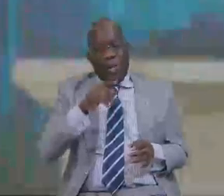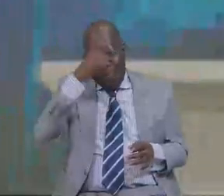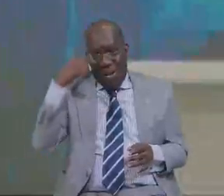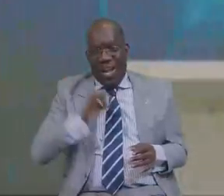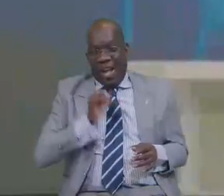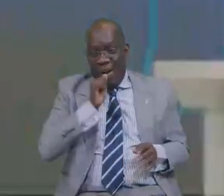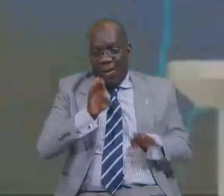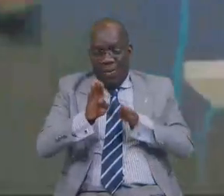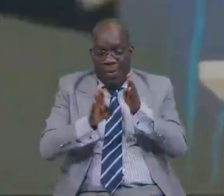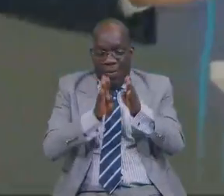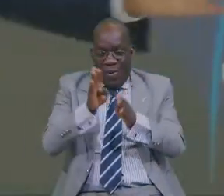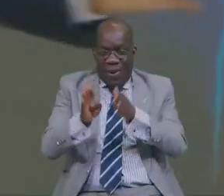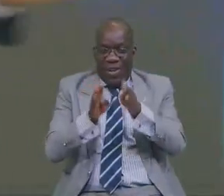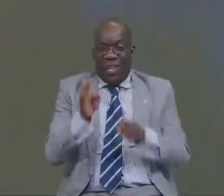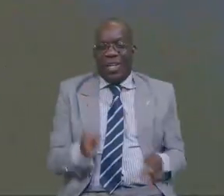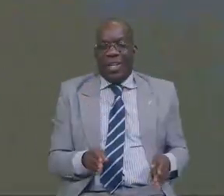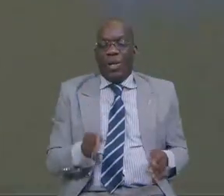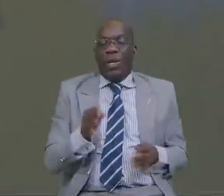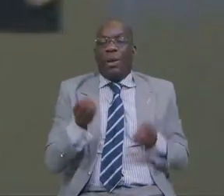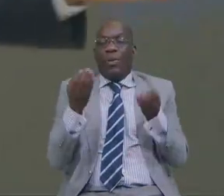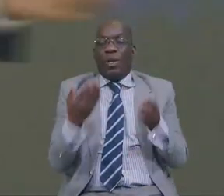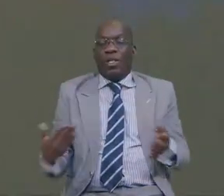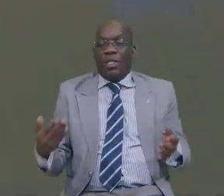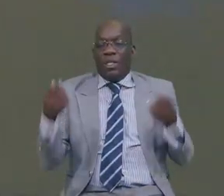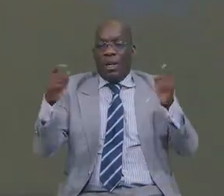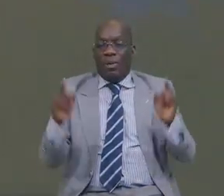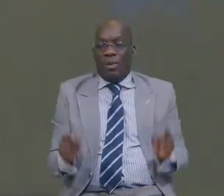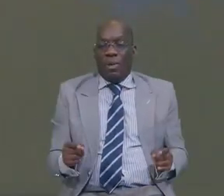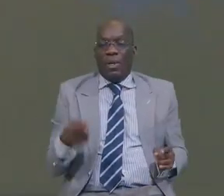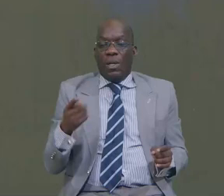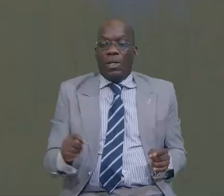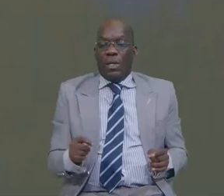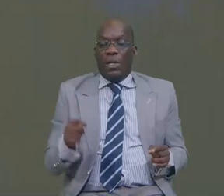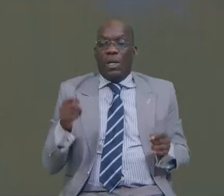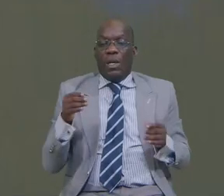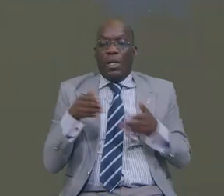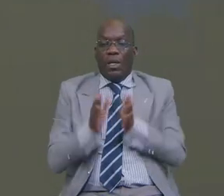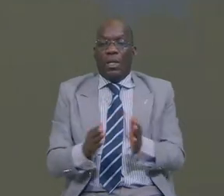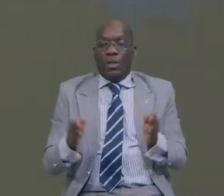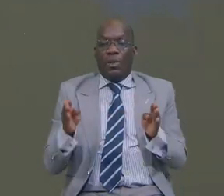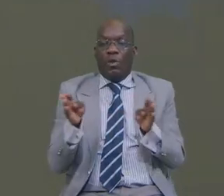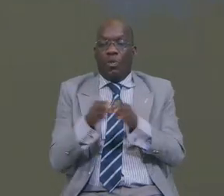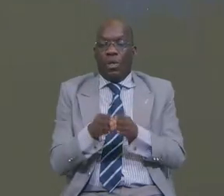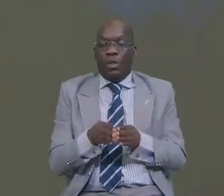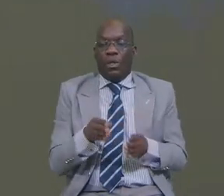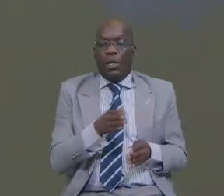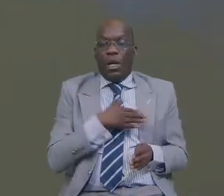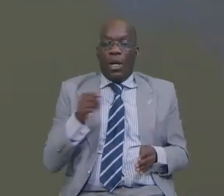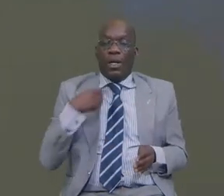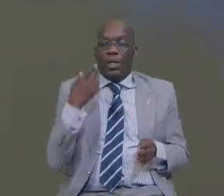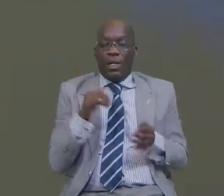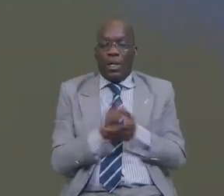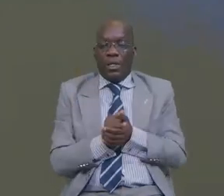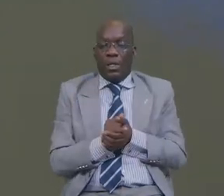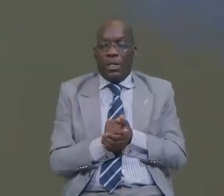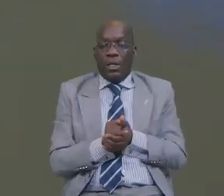Et de grandes choses se sont produites. Et les ministres se sont rassemblés. Ils voulaient me poser des questions. Le Seigneur